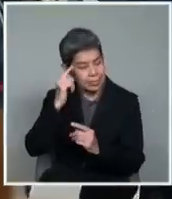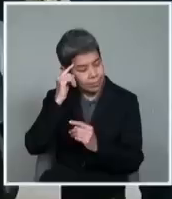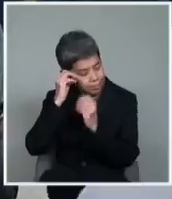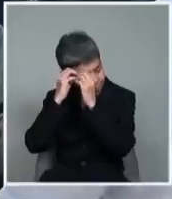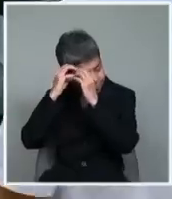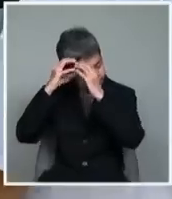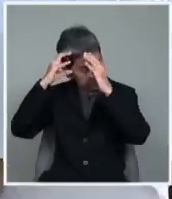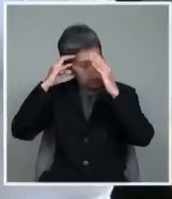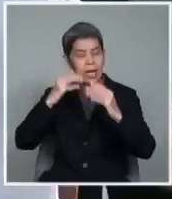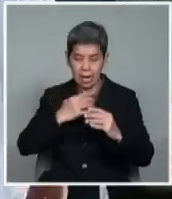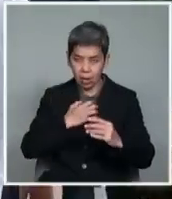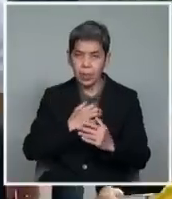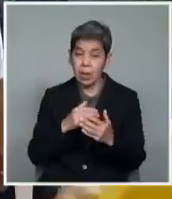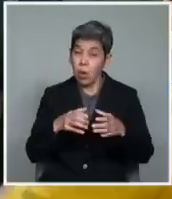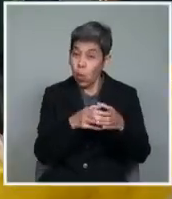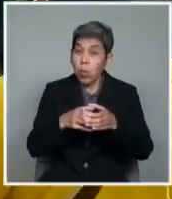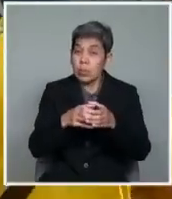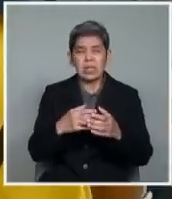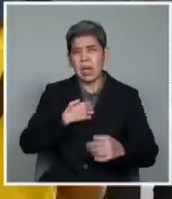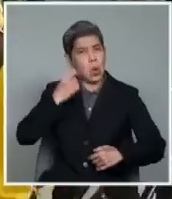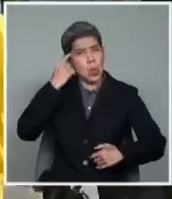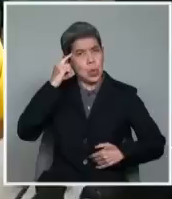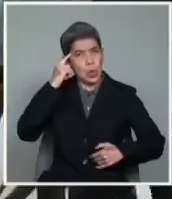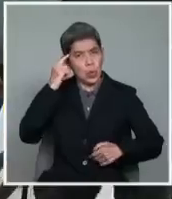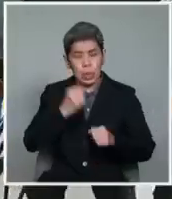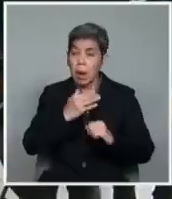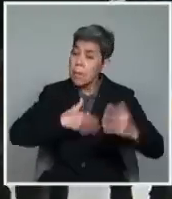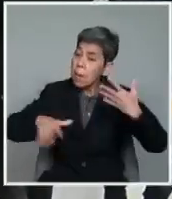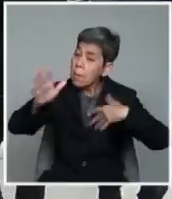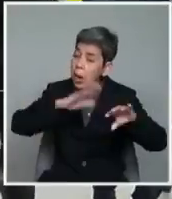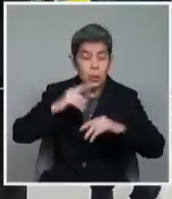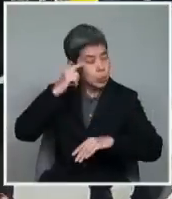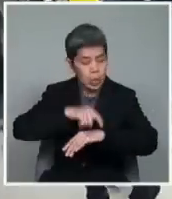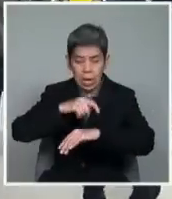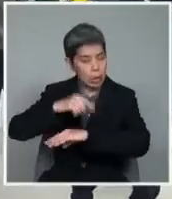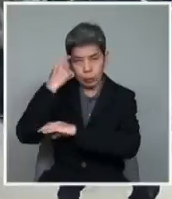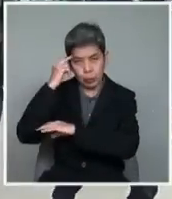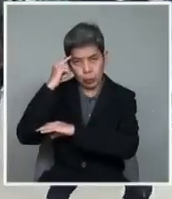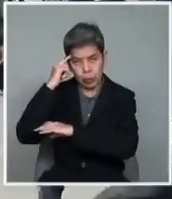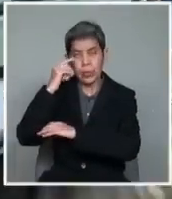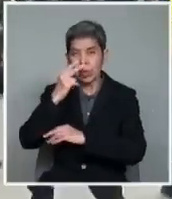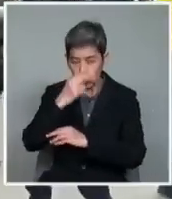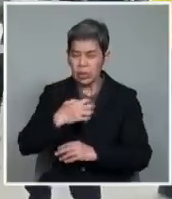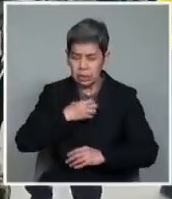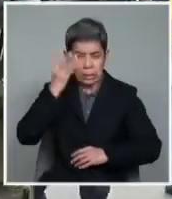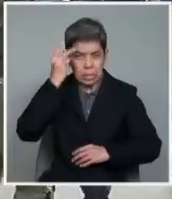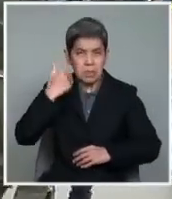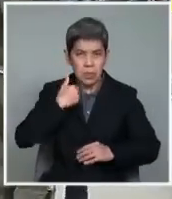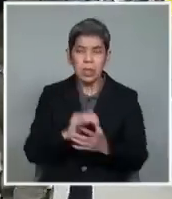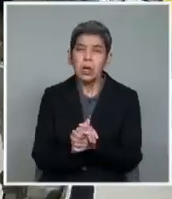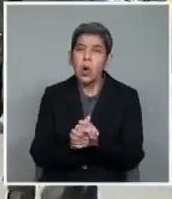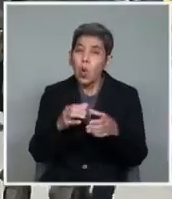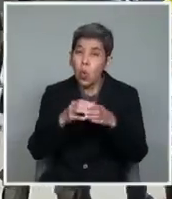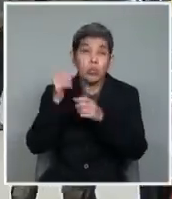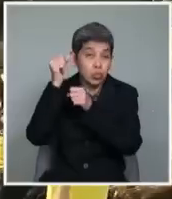ดเป็นต้นผู้ชุมนุมระบุว่ายังไม่ทราบว่าจะมีการสลายการรวมกลุ่มเวลาใดเนื่องจากว่ามีความกังวลว่าทาง